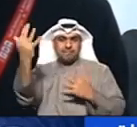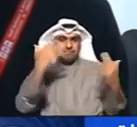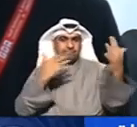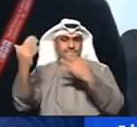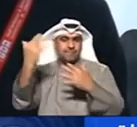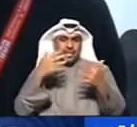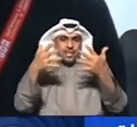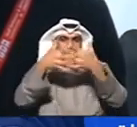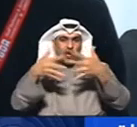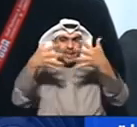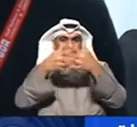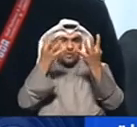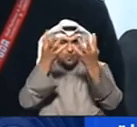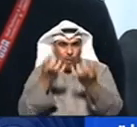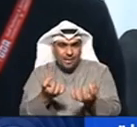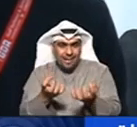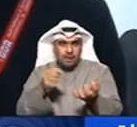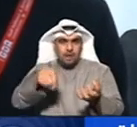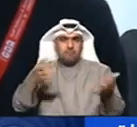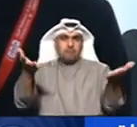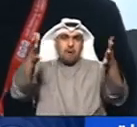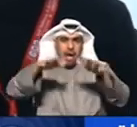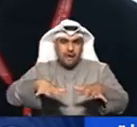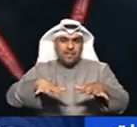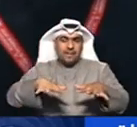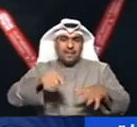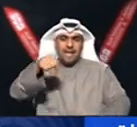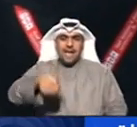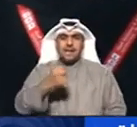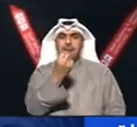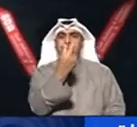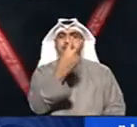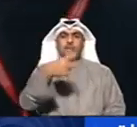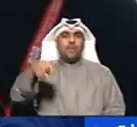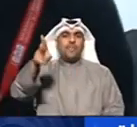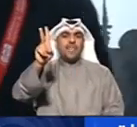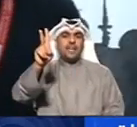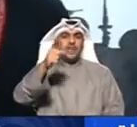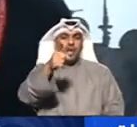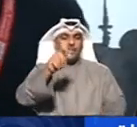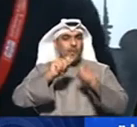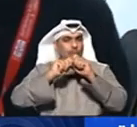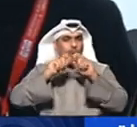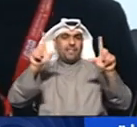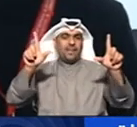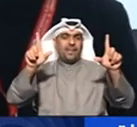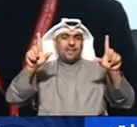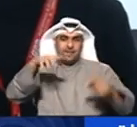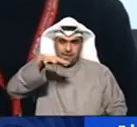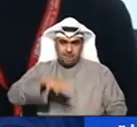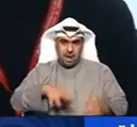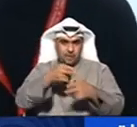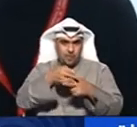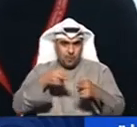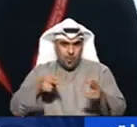هذا المعرض الآن أصبح 212 شركة. هذا دلالة على الحقيقة الاهتمام